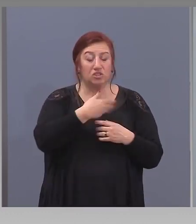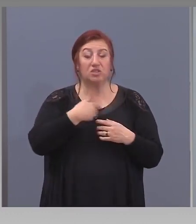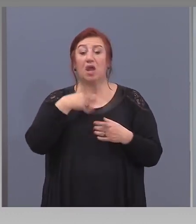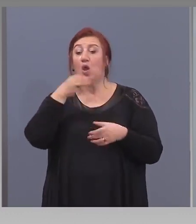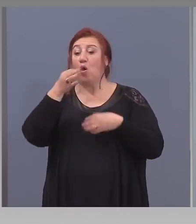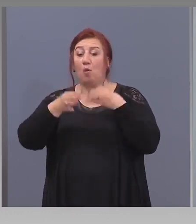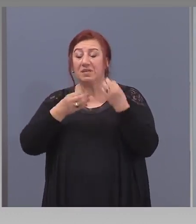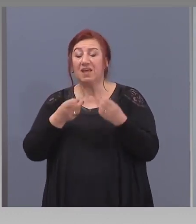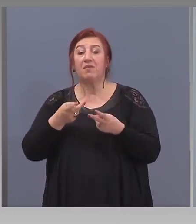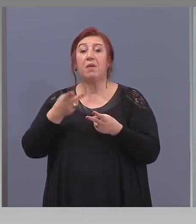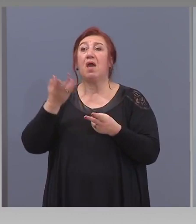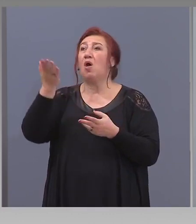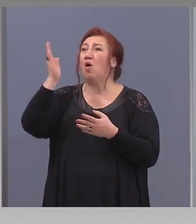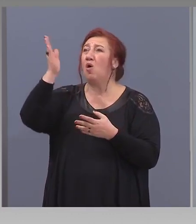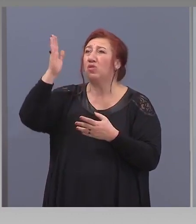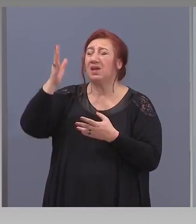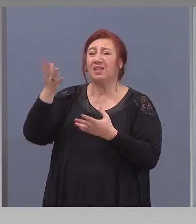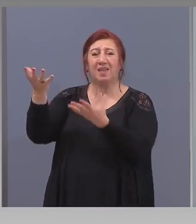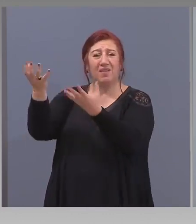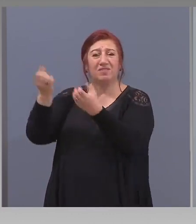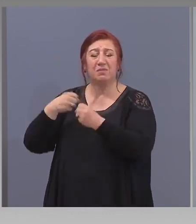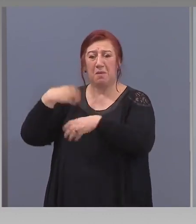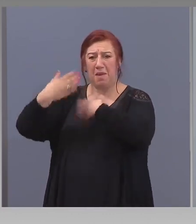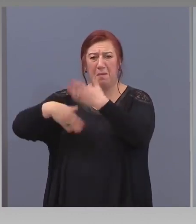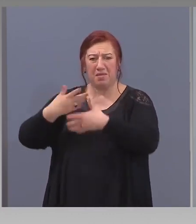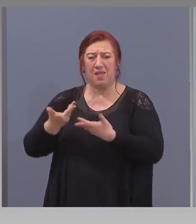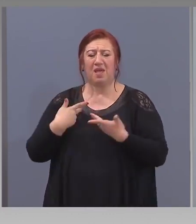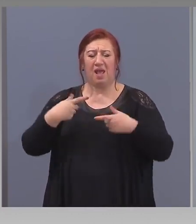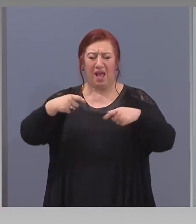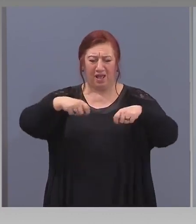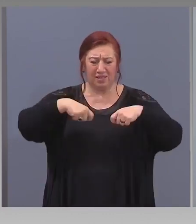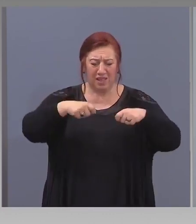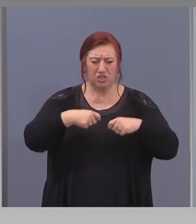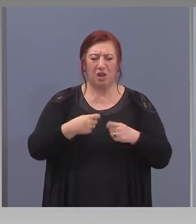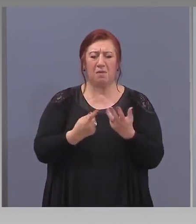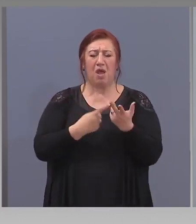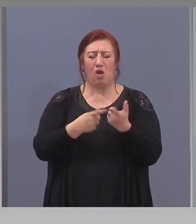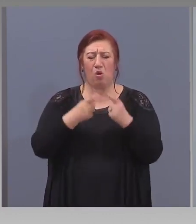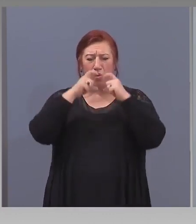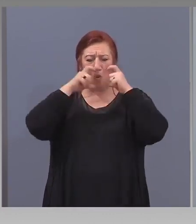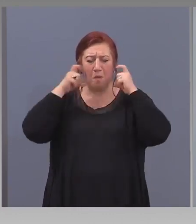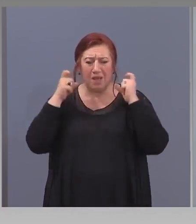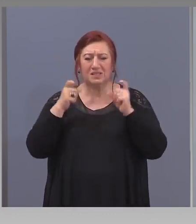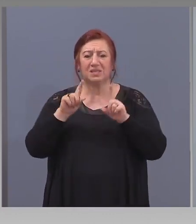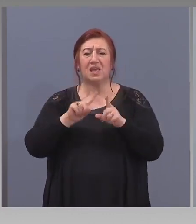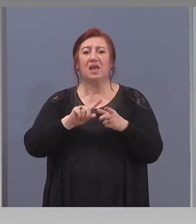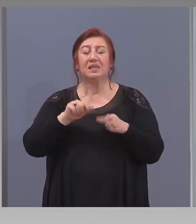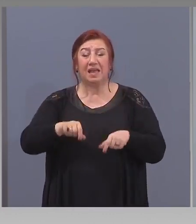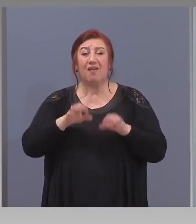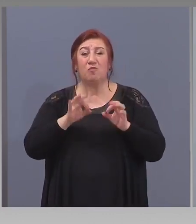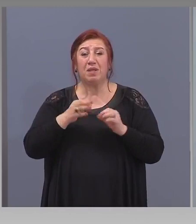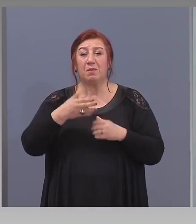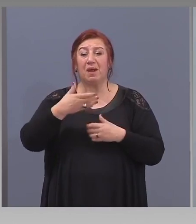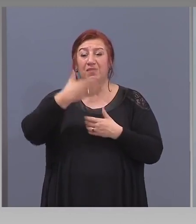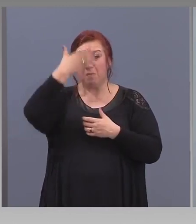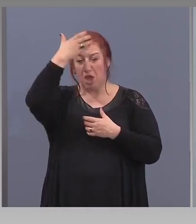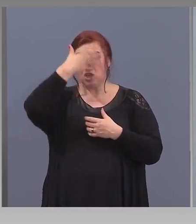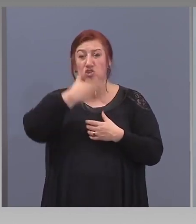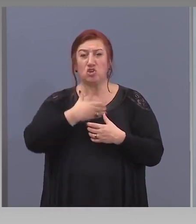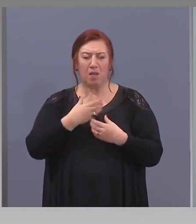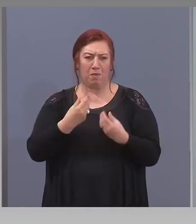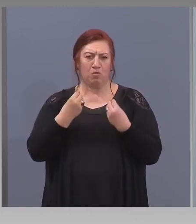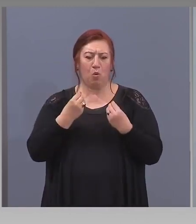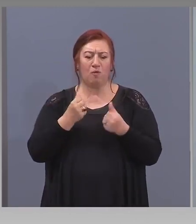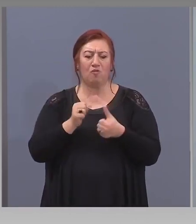взимаме платове, как тъчеме, колко фабрики, колко маски, колко шлемове. Ми, страхотни шлемове произвеждаме в момента. Леки,